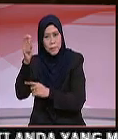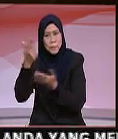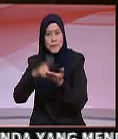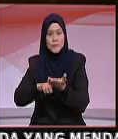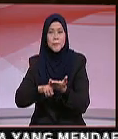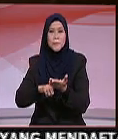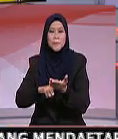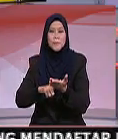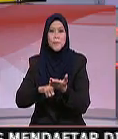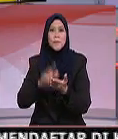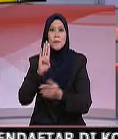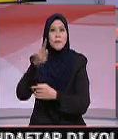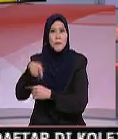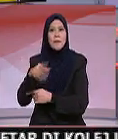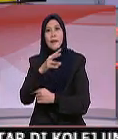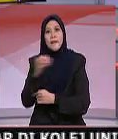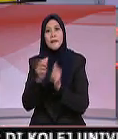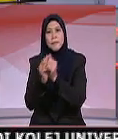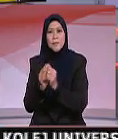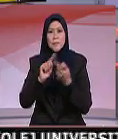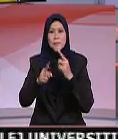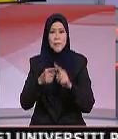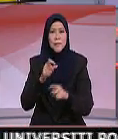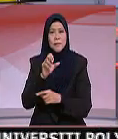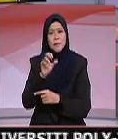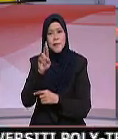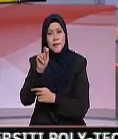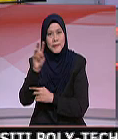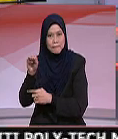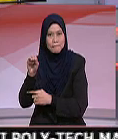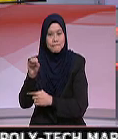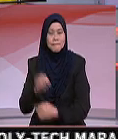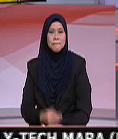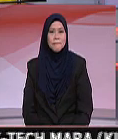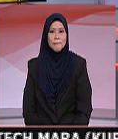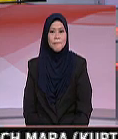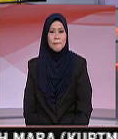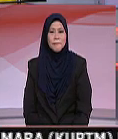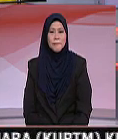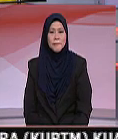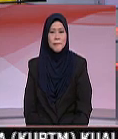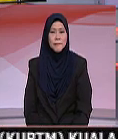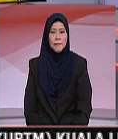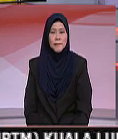di berita perdana. Dan kembali bersama dengan Sugas di studio bersama dengan Kamal juga Hazel di sana. Silakan.